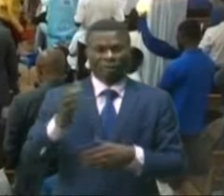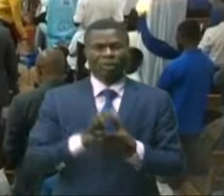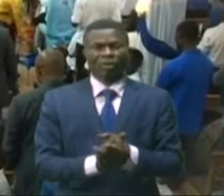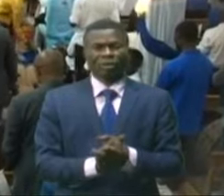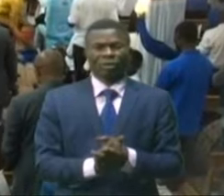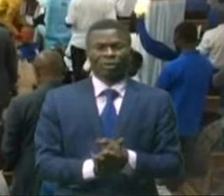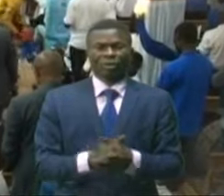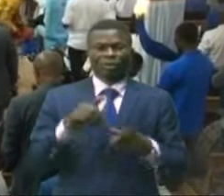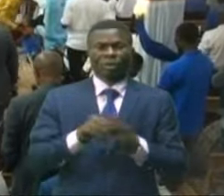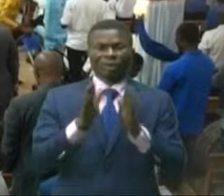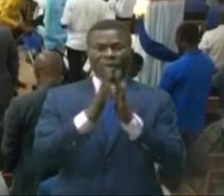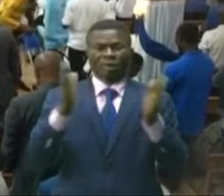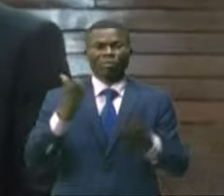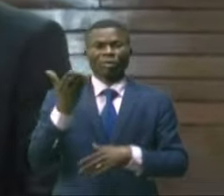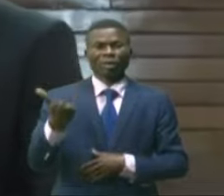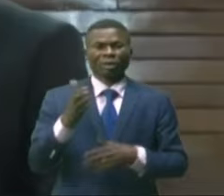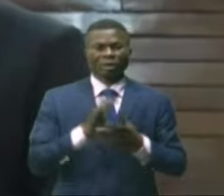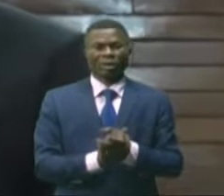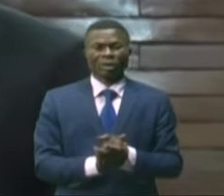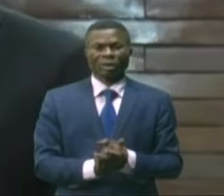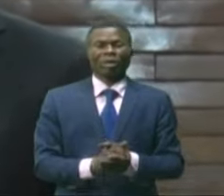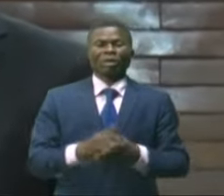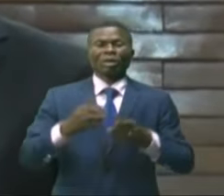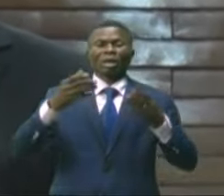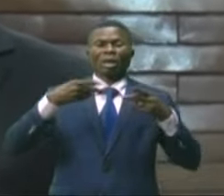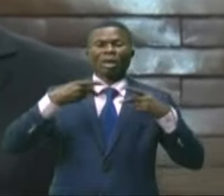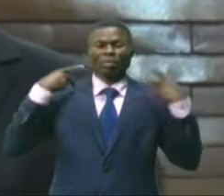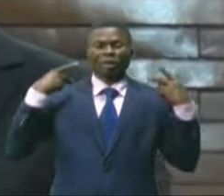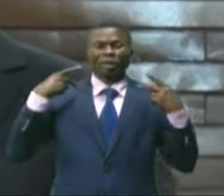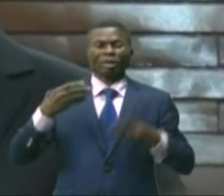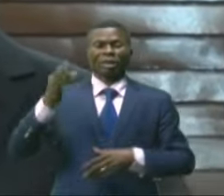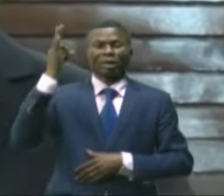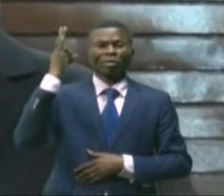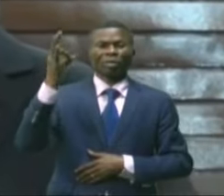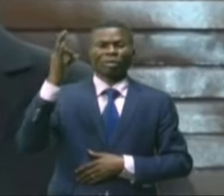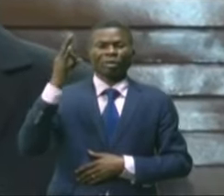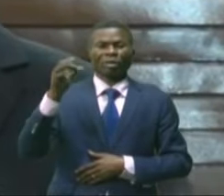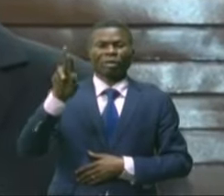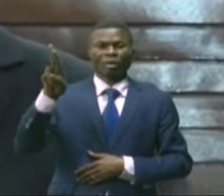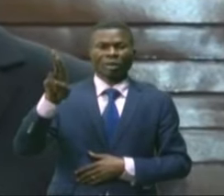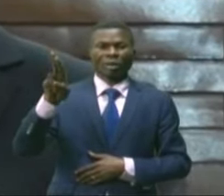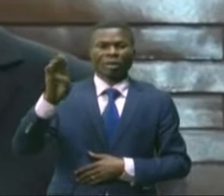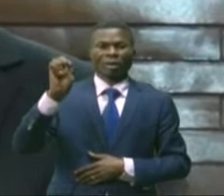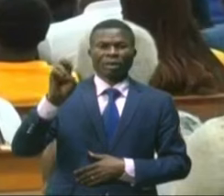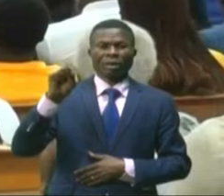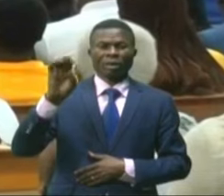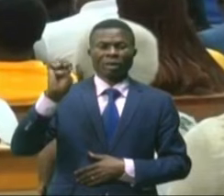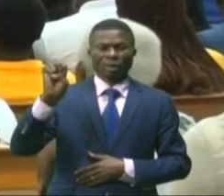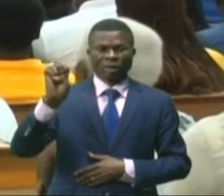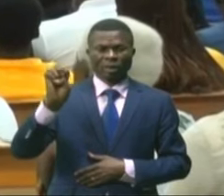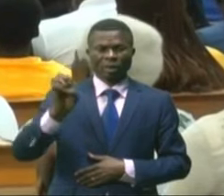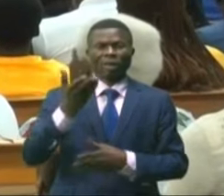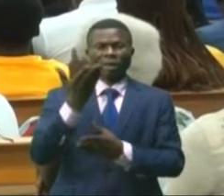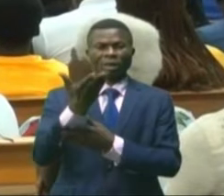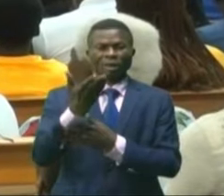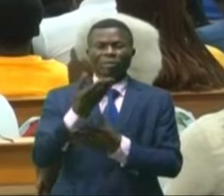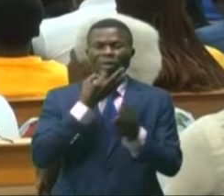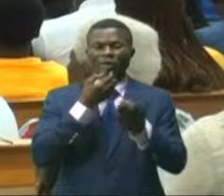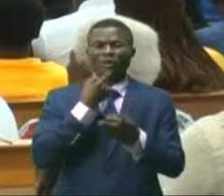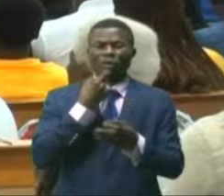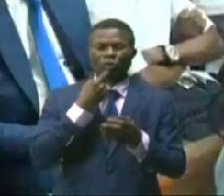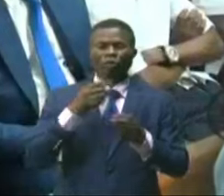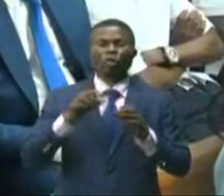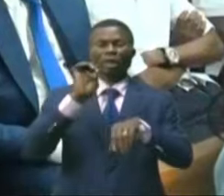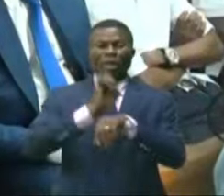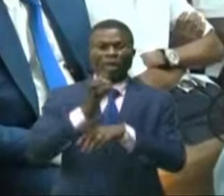cours de ces cultes d'action des grâces, l'officiant du jour, le pasteur Raymond Angendou, au-delà de faire un rappel historique de cette